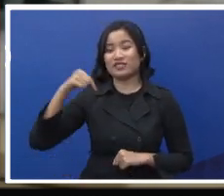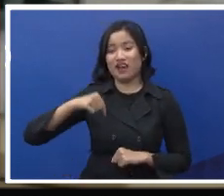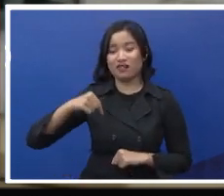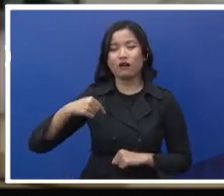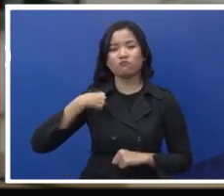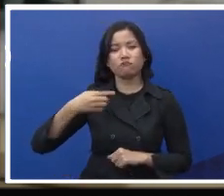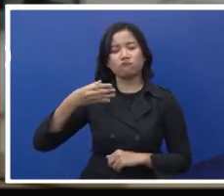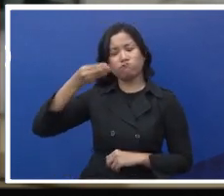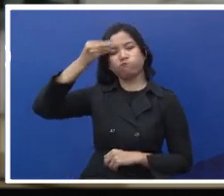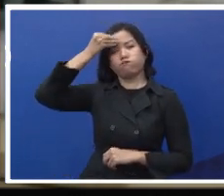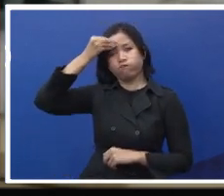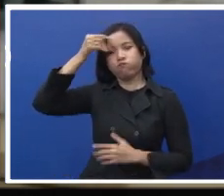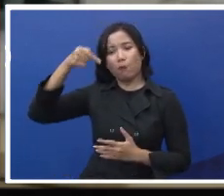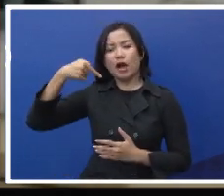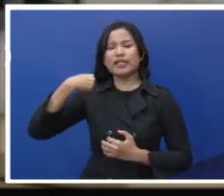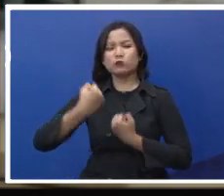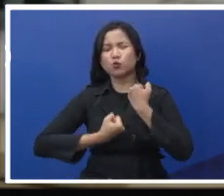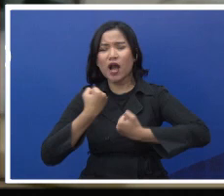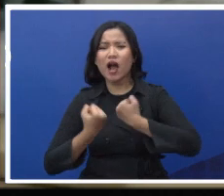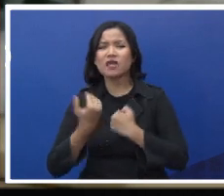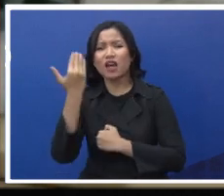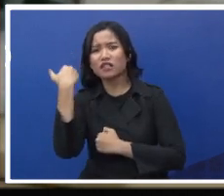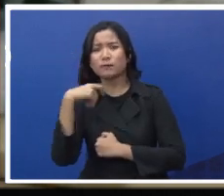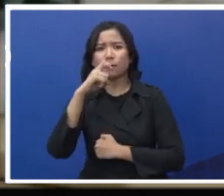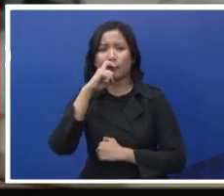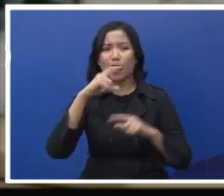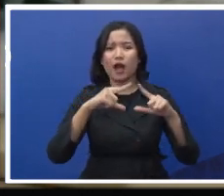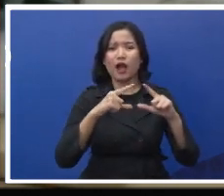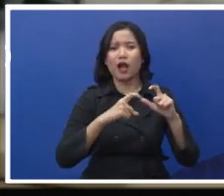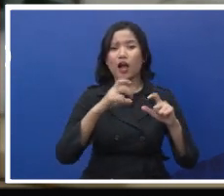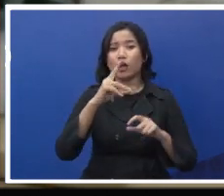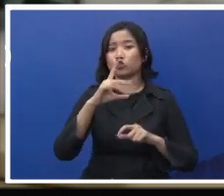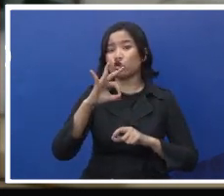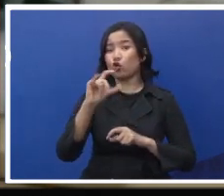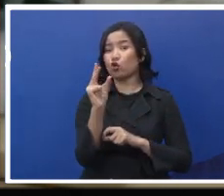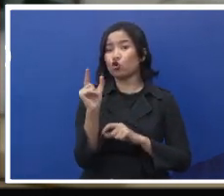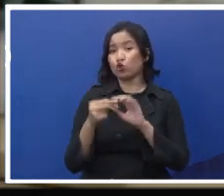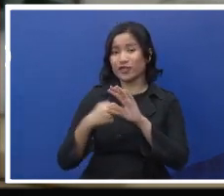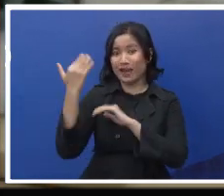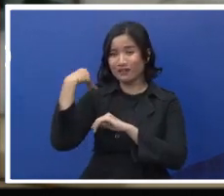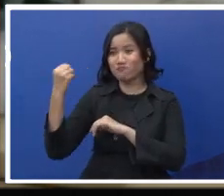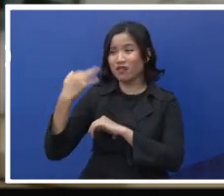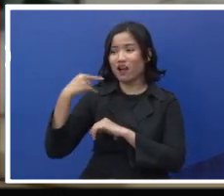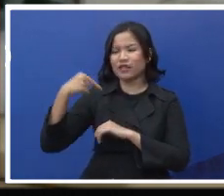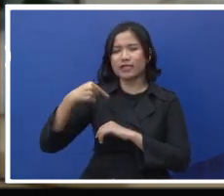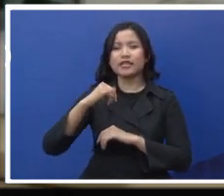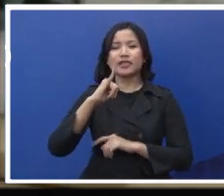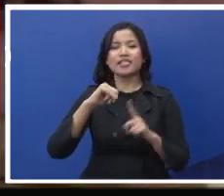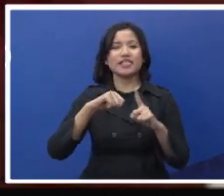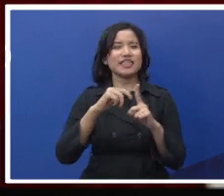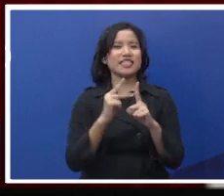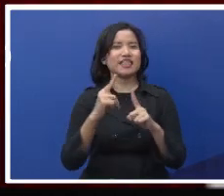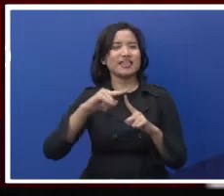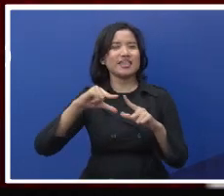kita, ini suatu ikhtiar dari seperti Pak Asrorun sampaikan, ikhtiar kita niatkan dengan baik, semoga nanti